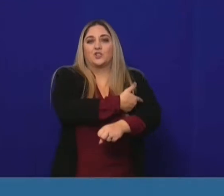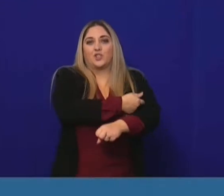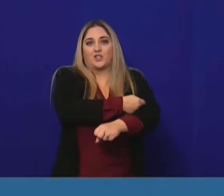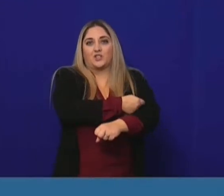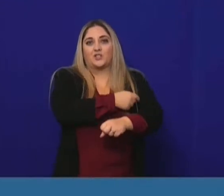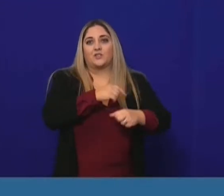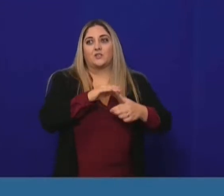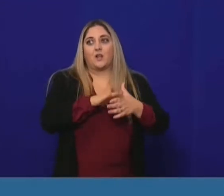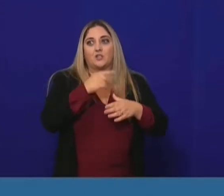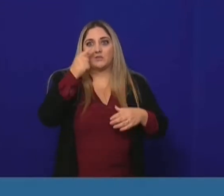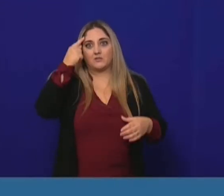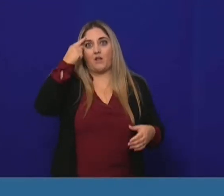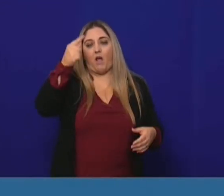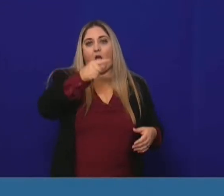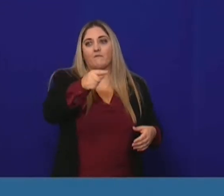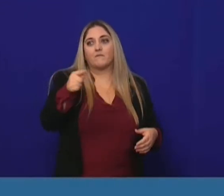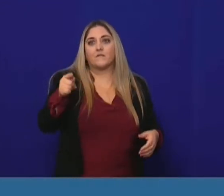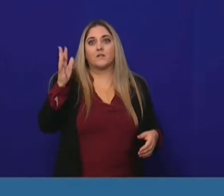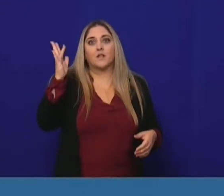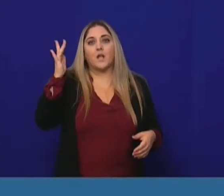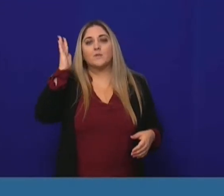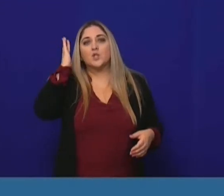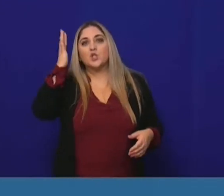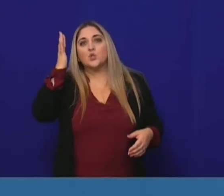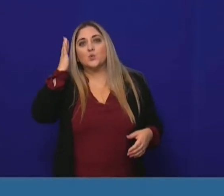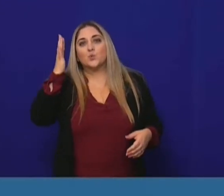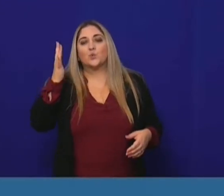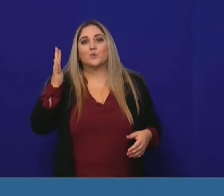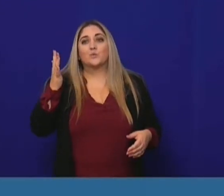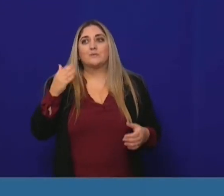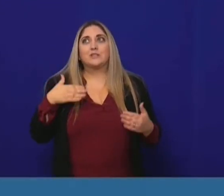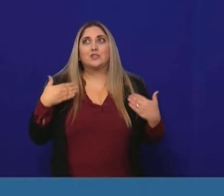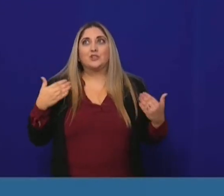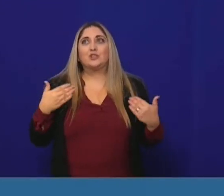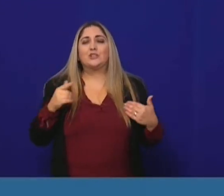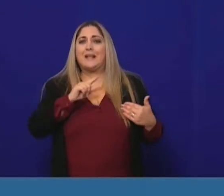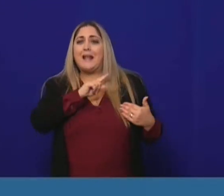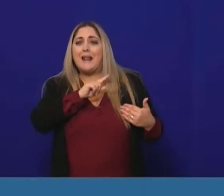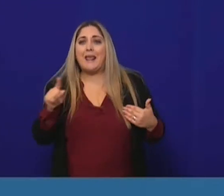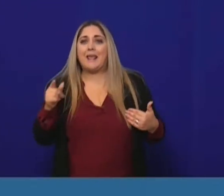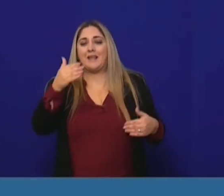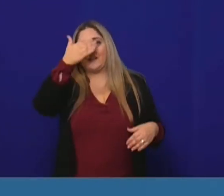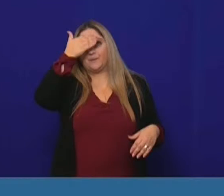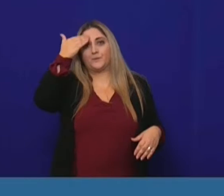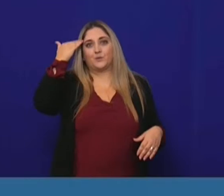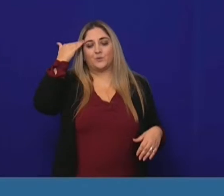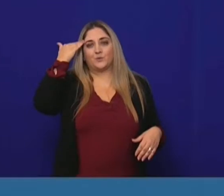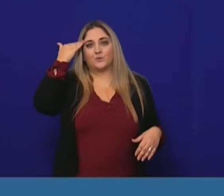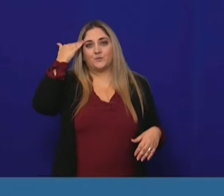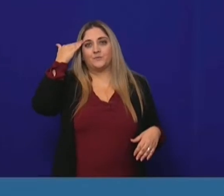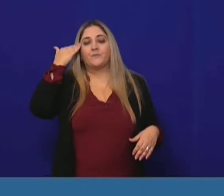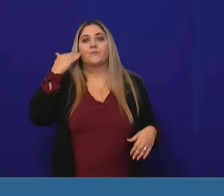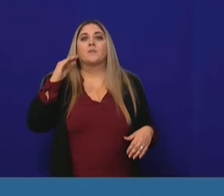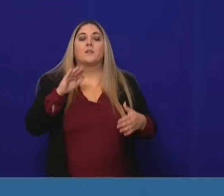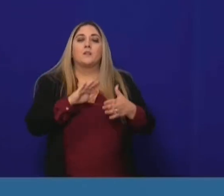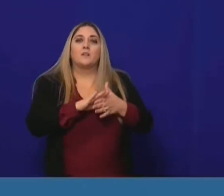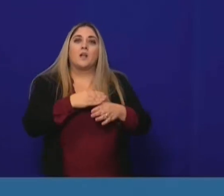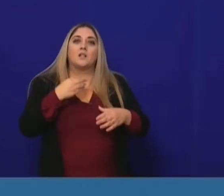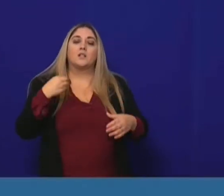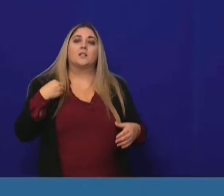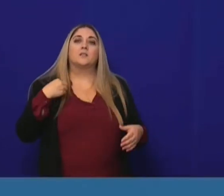konna qegħdin naraw huma l-iktar nies li aħna rridu nevitaw li jimirdu kemm minħabba li jkollhom bżonn l-isptar imma